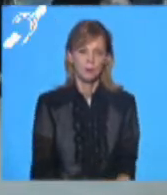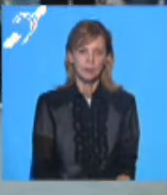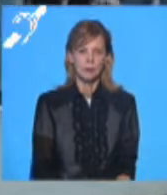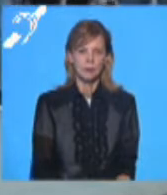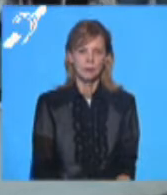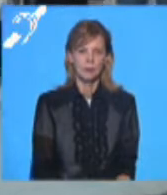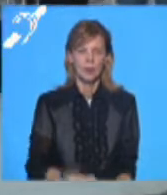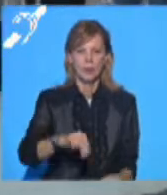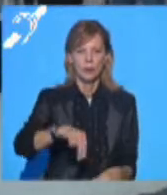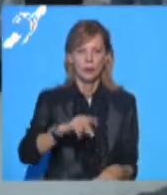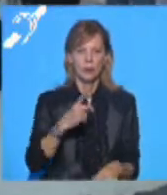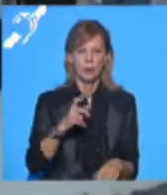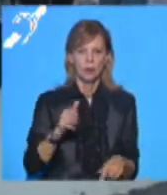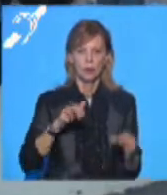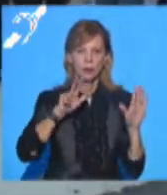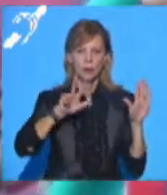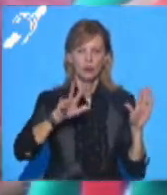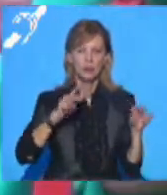În Dolj,